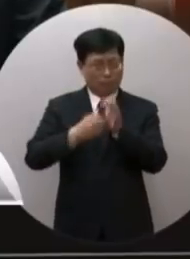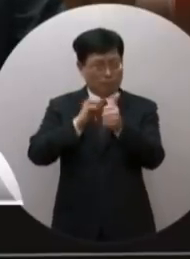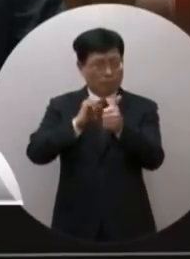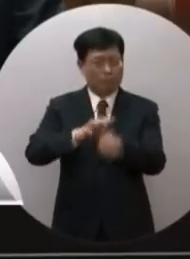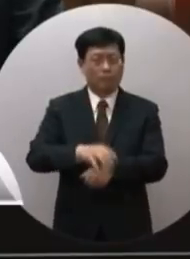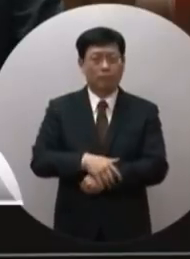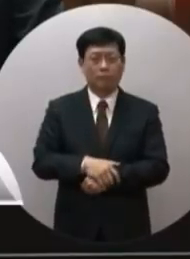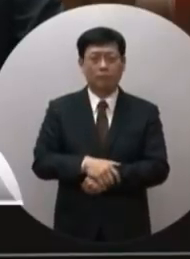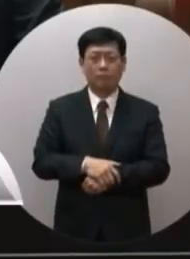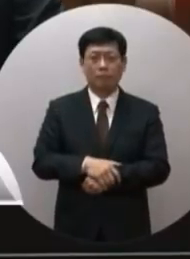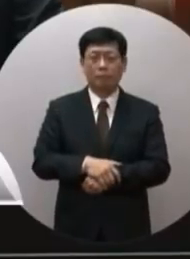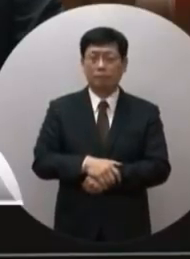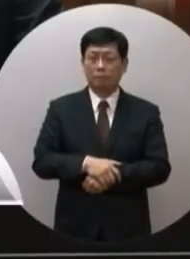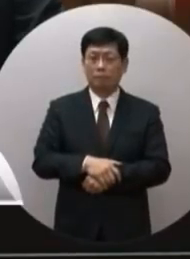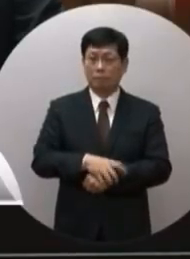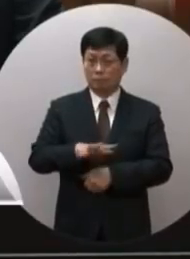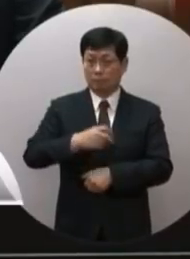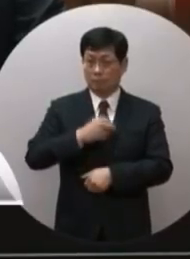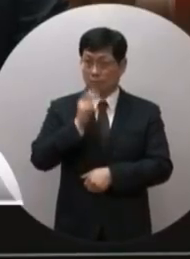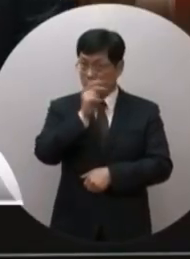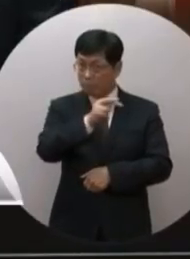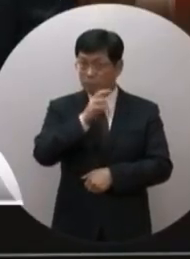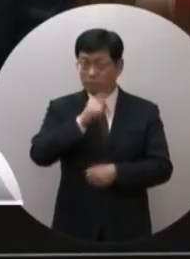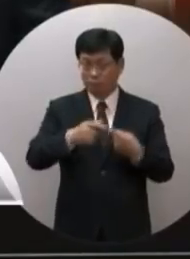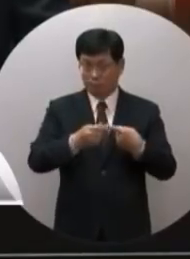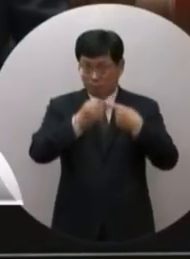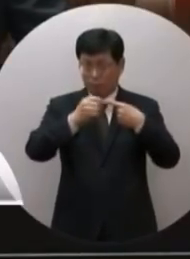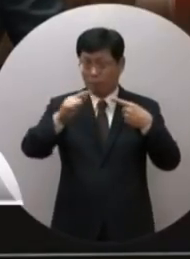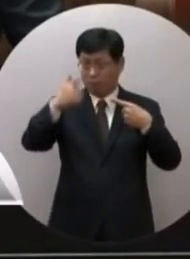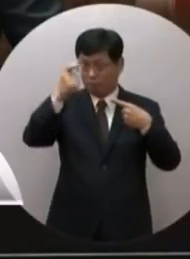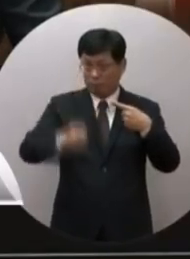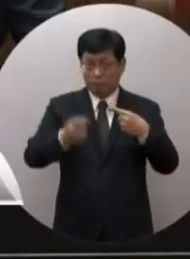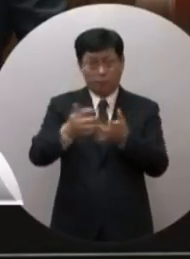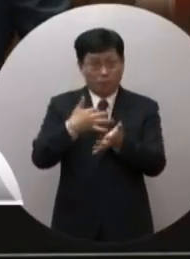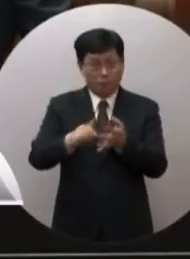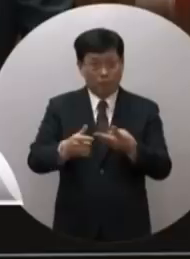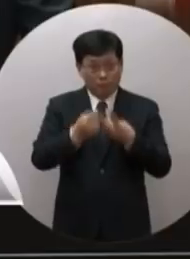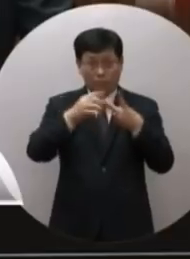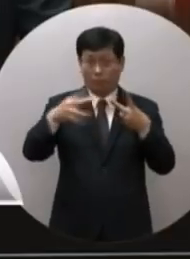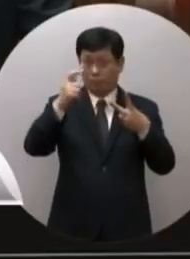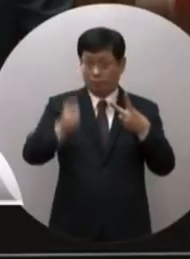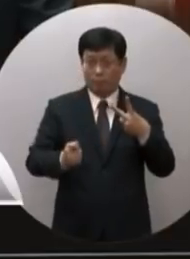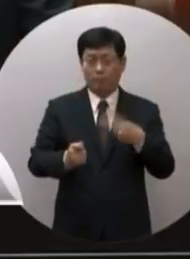醒，我们看一下现在第一波的600亿，第